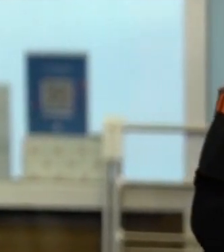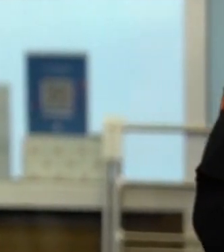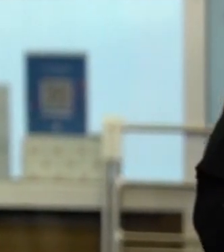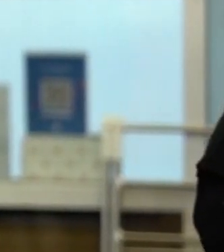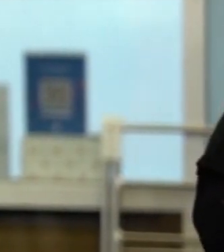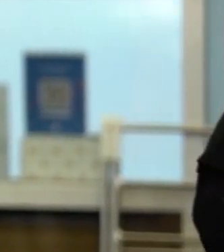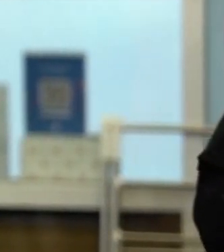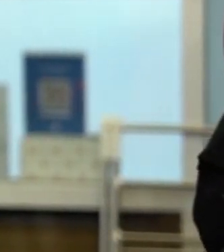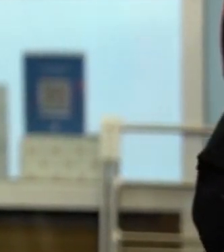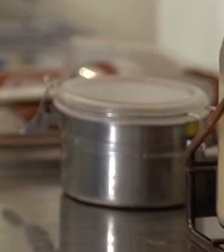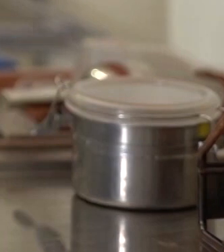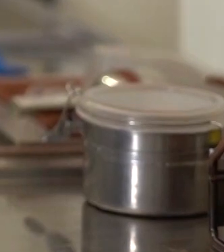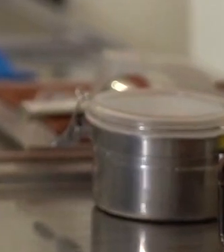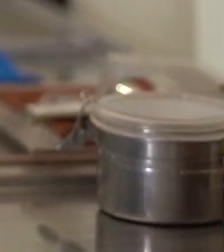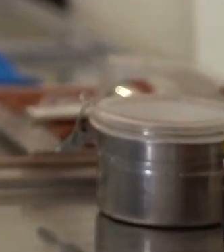า